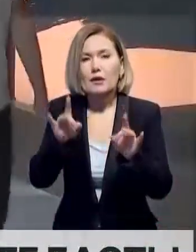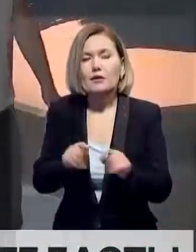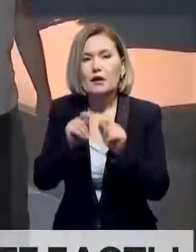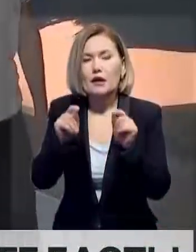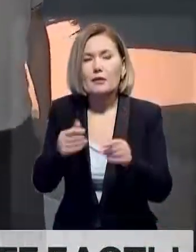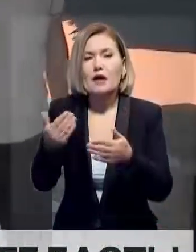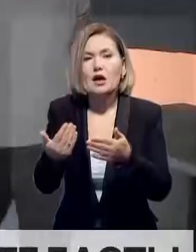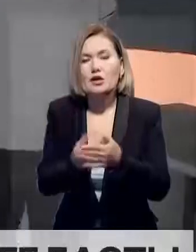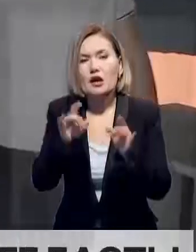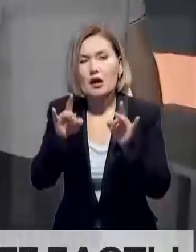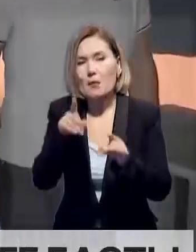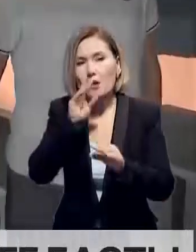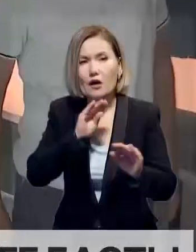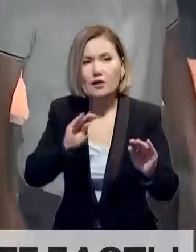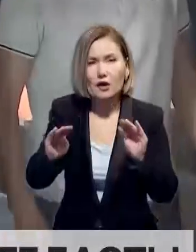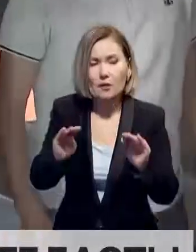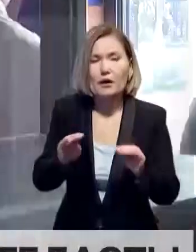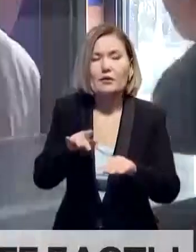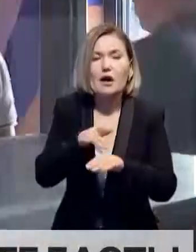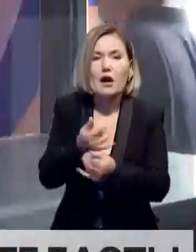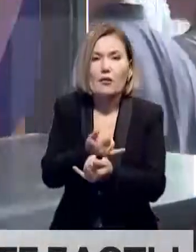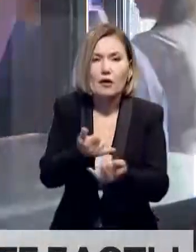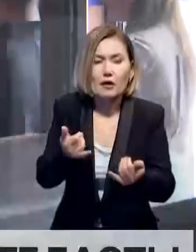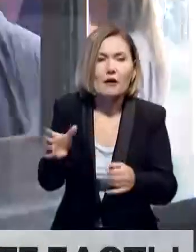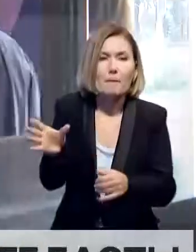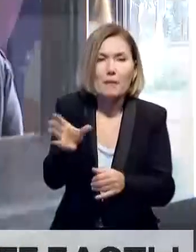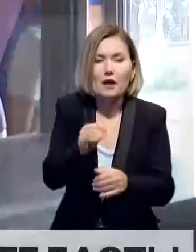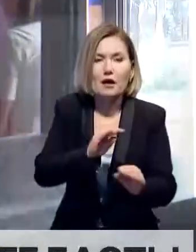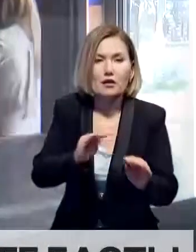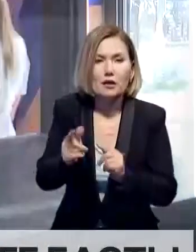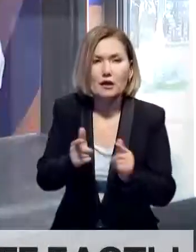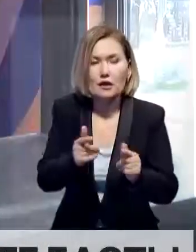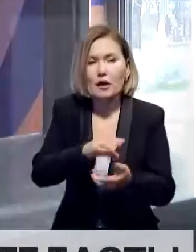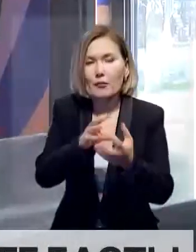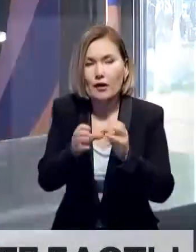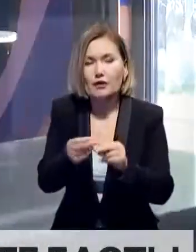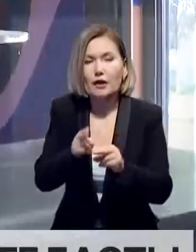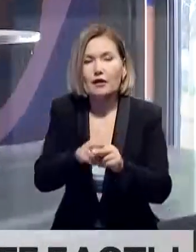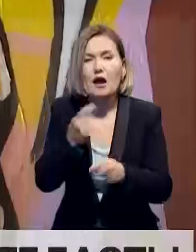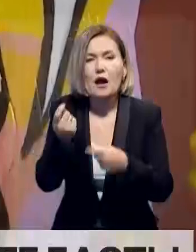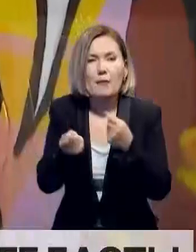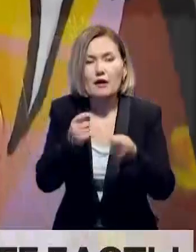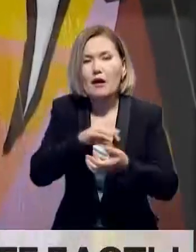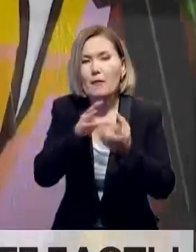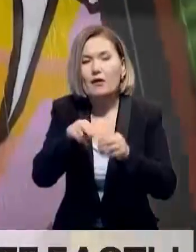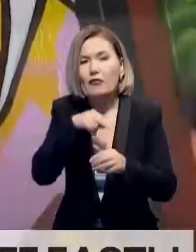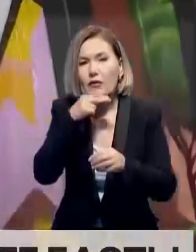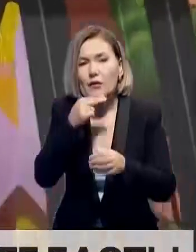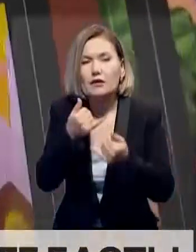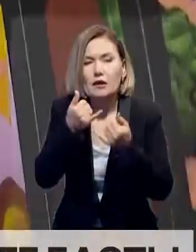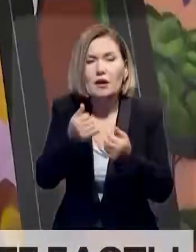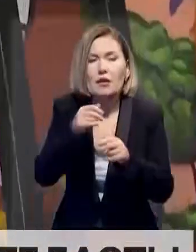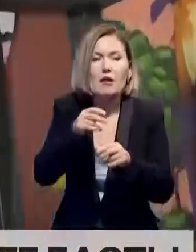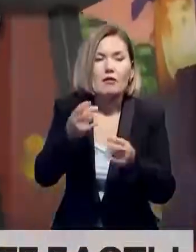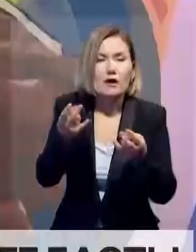жаңа нысанның интерьері мен келушілерге ұсынылатын мәзір жан-жақты пысықталуда. Кәсіпкердің айтуынша, барлық ұсақ түйек көдейін баса мән беру керек. Сонда ғана